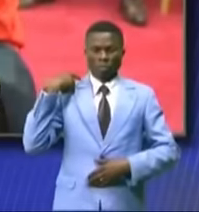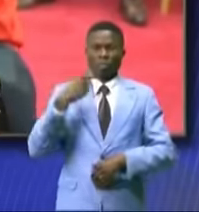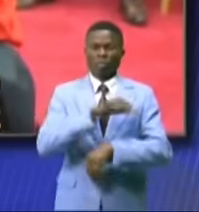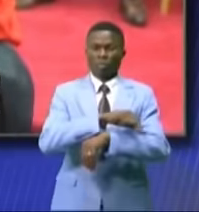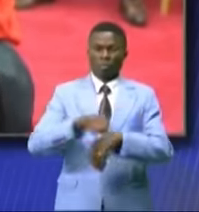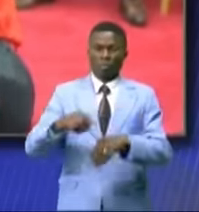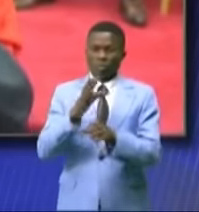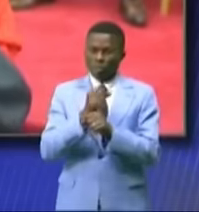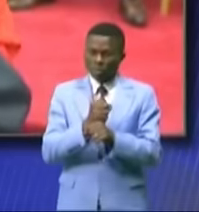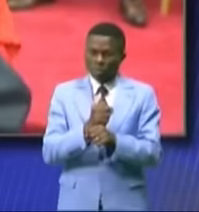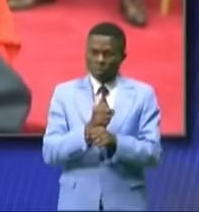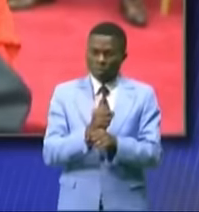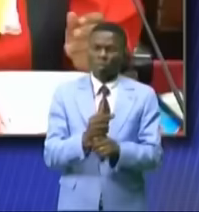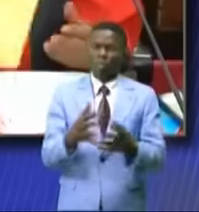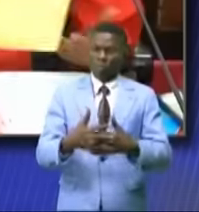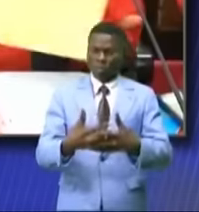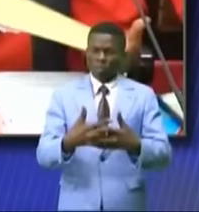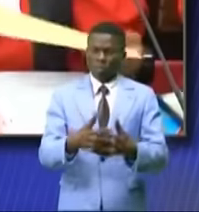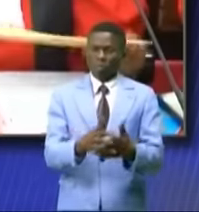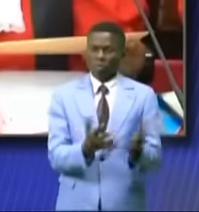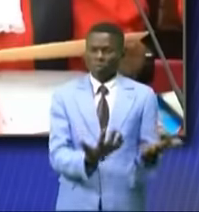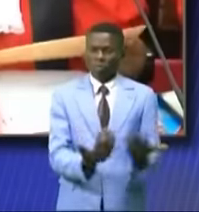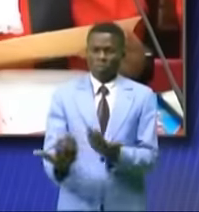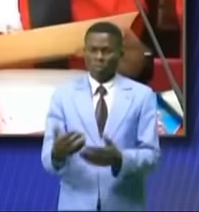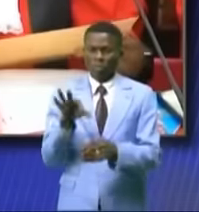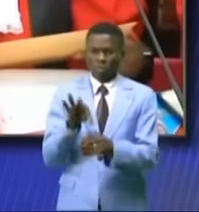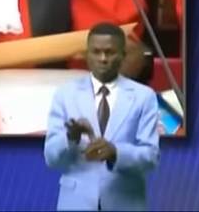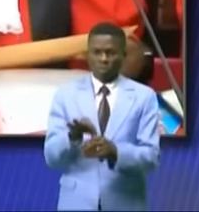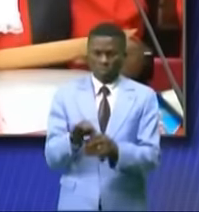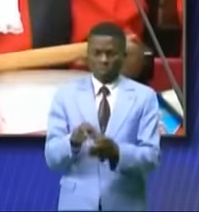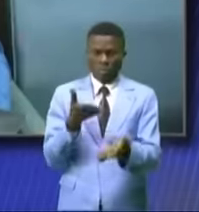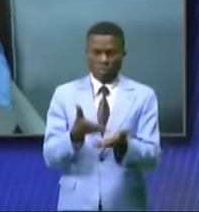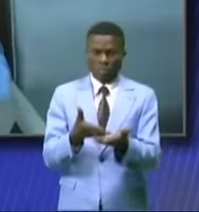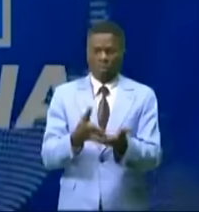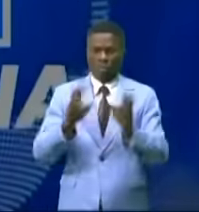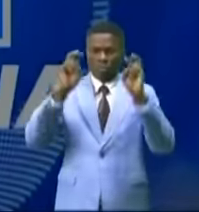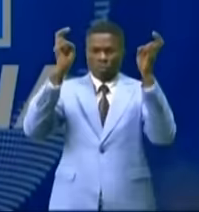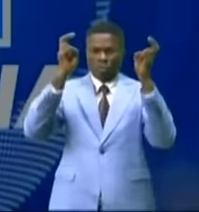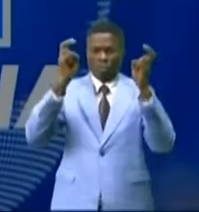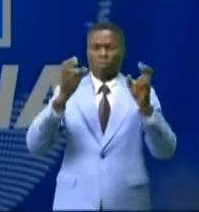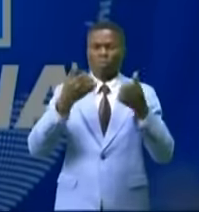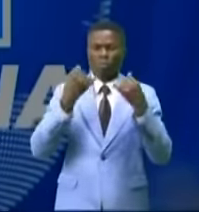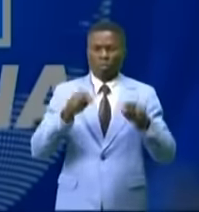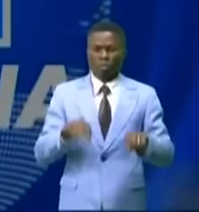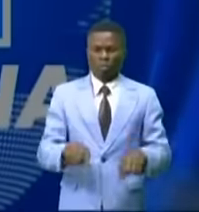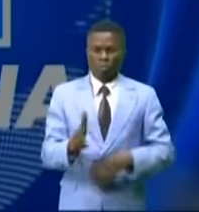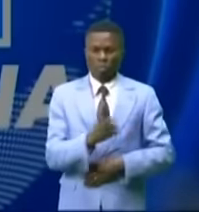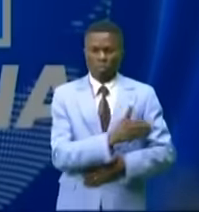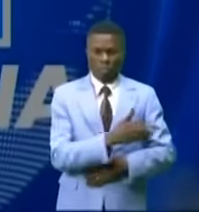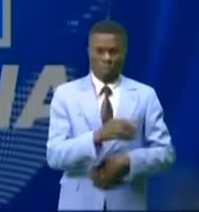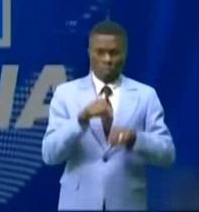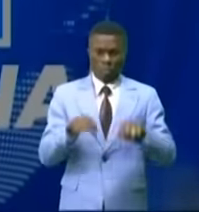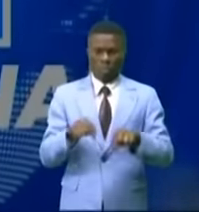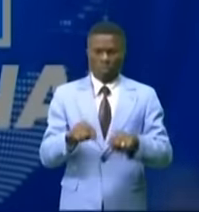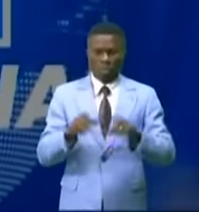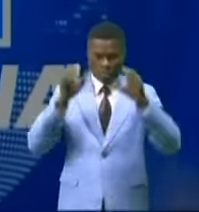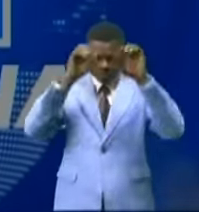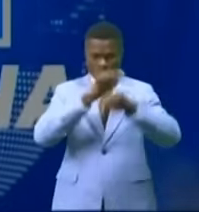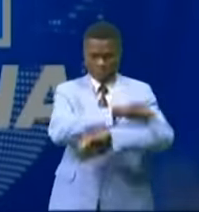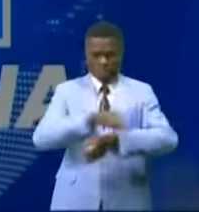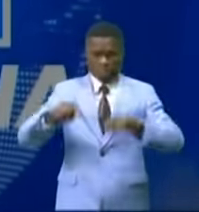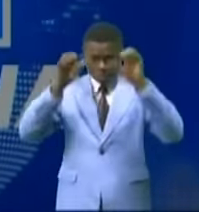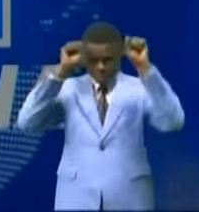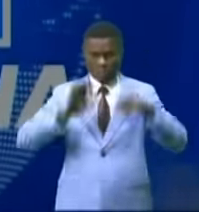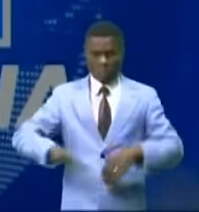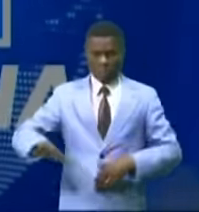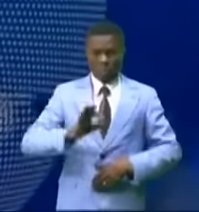détention illégale des dispositifs électroniques de vote. Ce sont là les grandes lignes. Direction la présidence de la